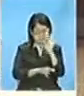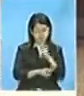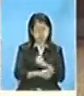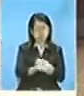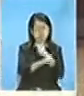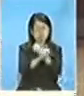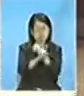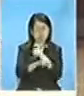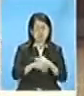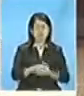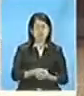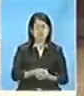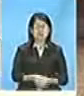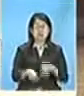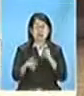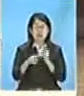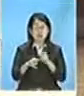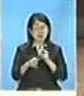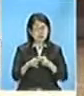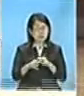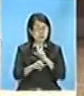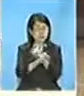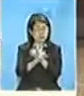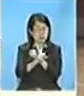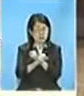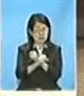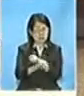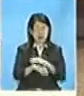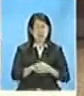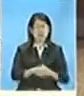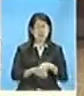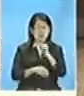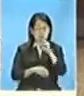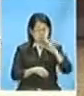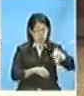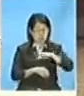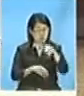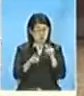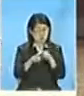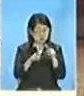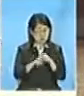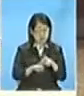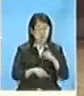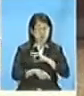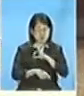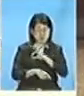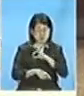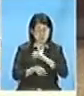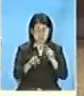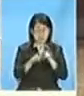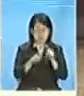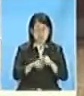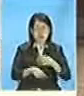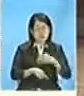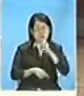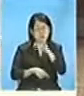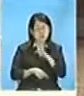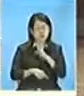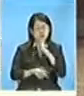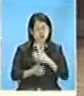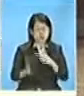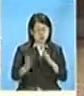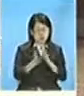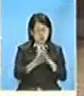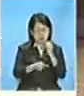และภาคลักษณ์ของวุฒิสภาก็ผมกราบเรียนครับว่าถ้าได้มีโอกาสมาทำงานร่วมกับท่านประธ